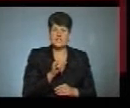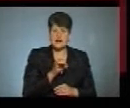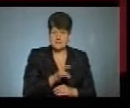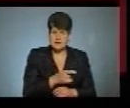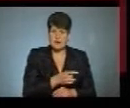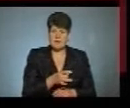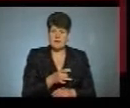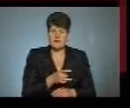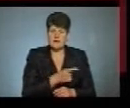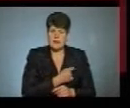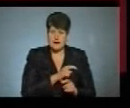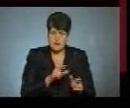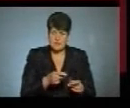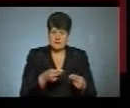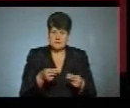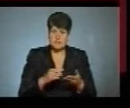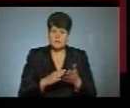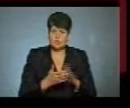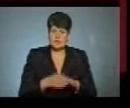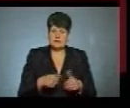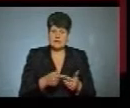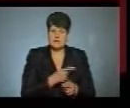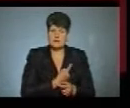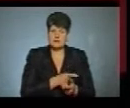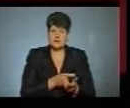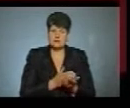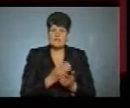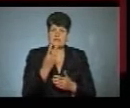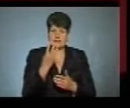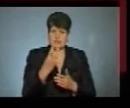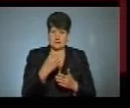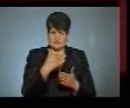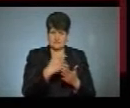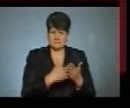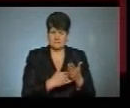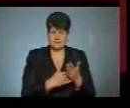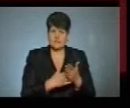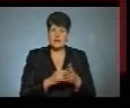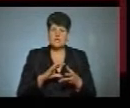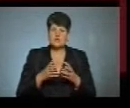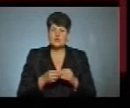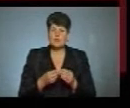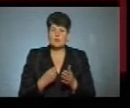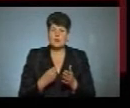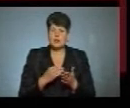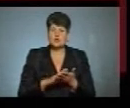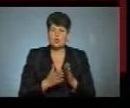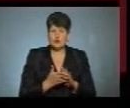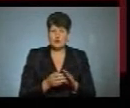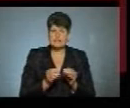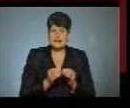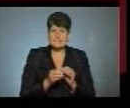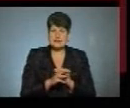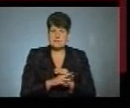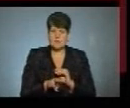лікарня підписала договір на надання медичних послуг за 3 пакетами, і сума договору для цієї лікарні –